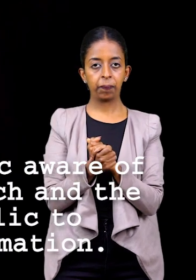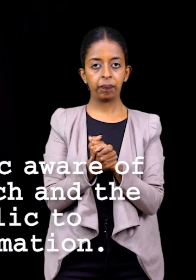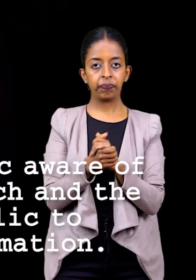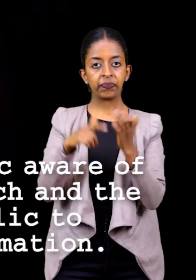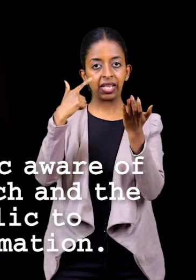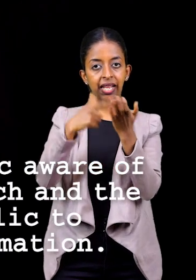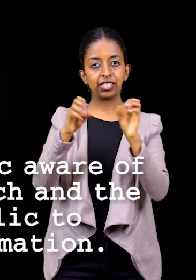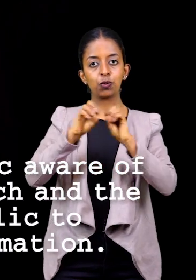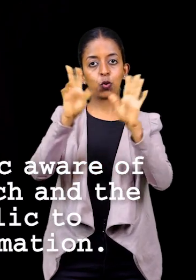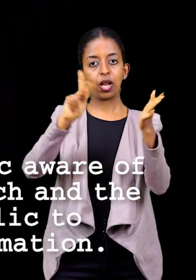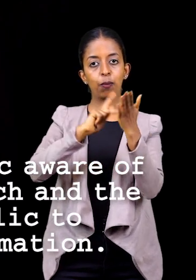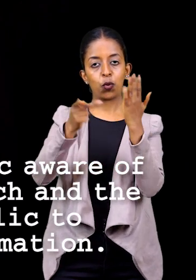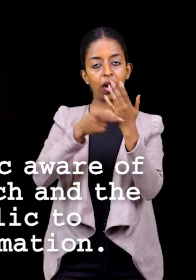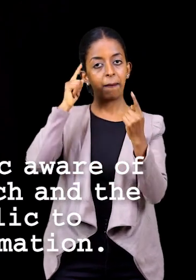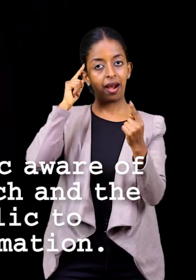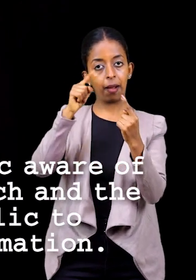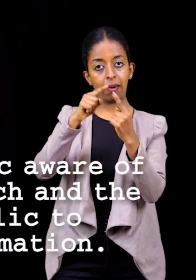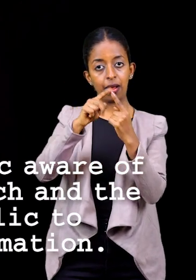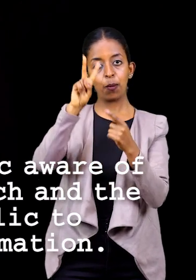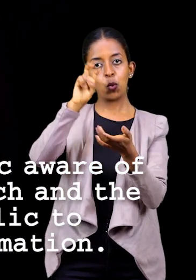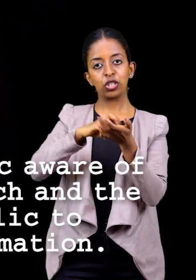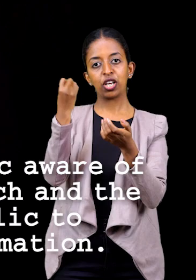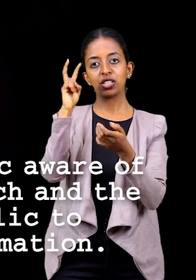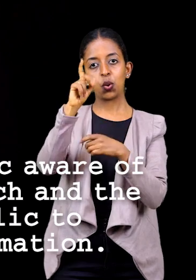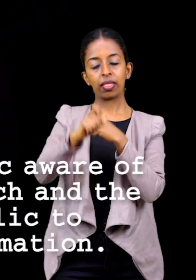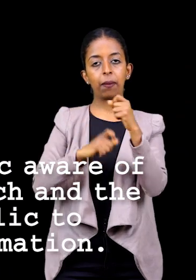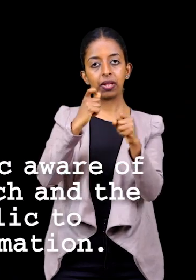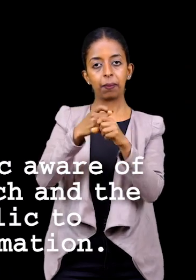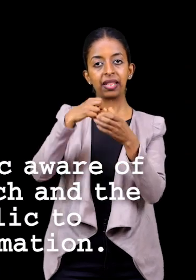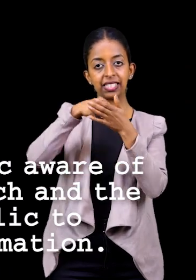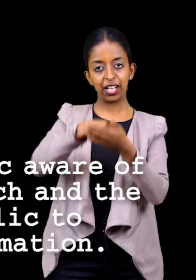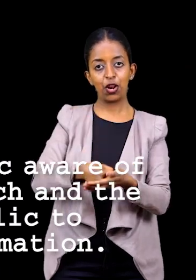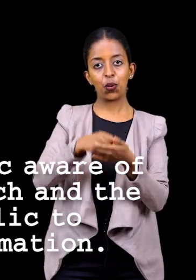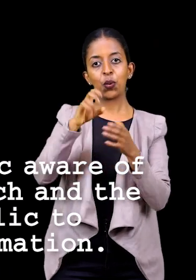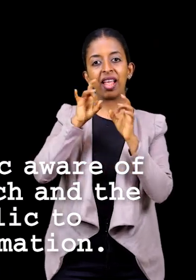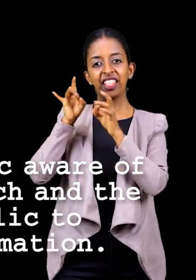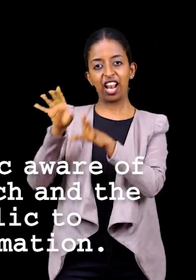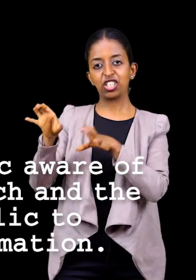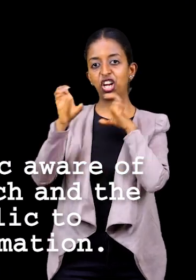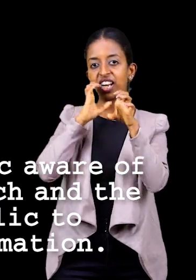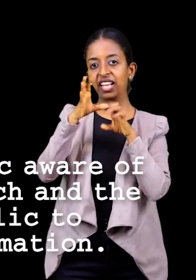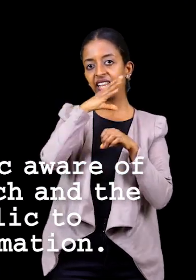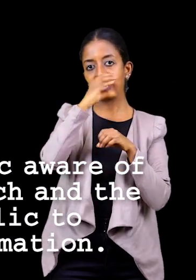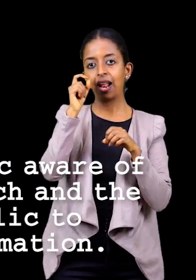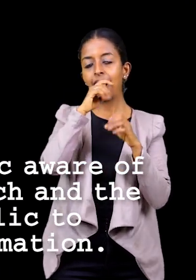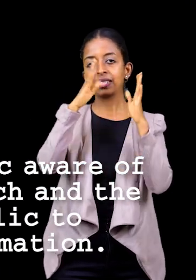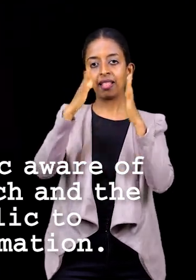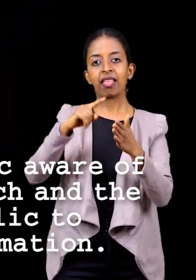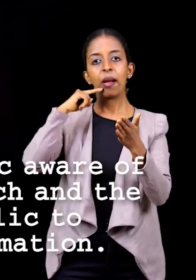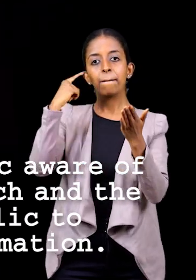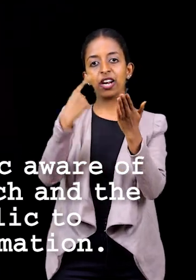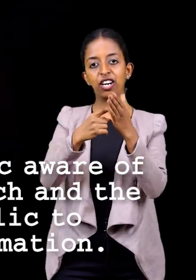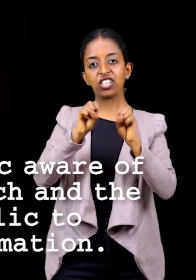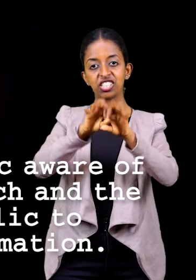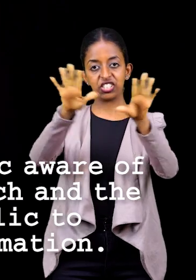Kaayyoon sagantaa Spotlightii kanaa dubbii jibbiinsaa fi ragaa sobaa raabsamu ittisuu fi to'achuuf qabiyyee labsii